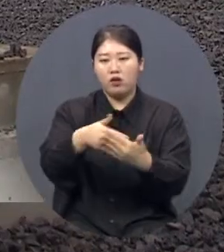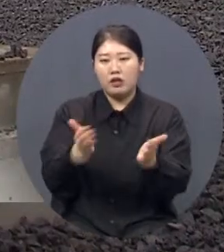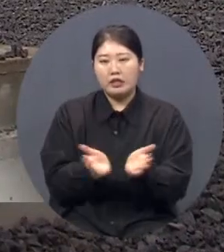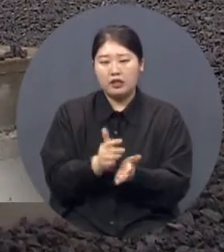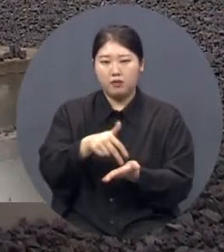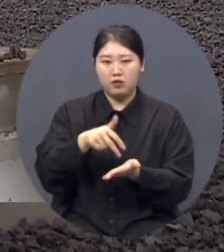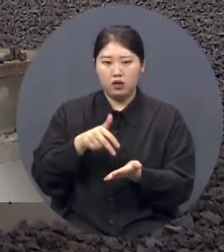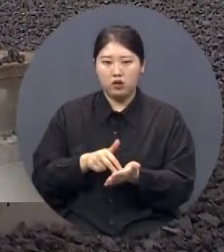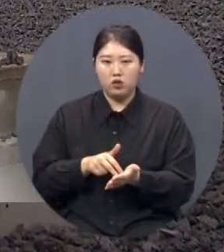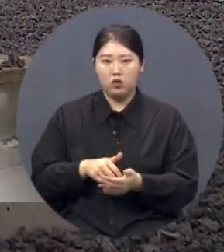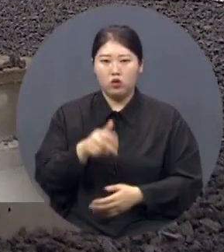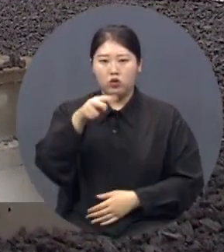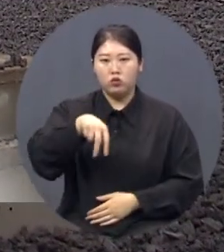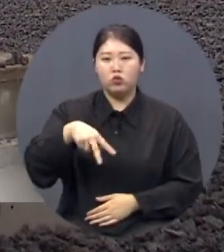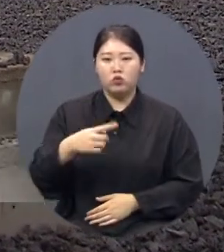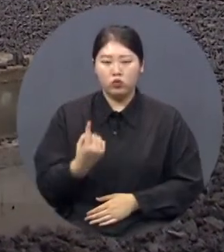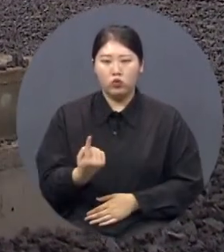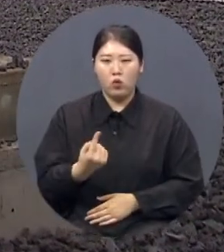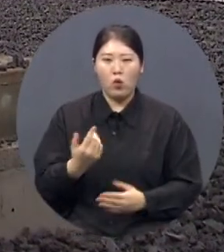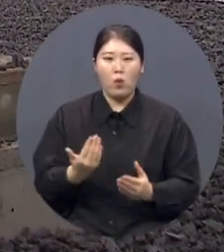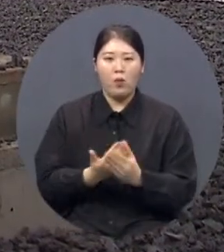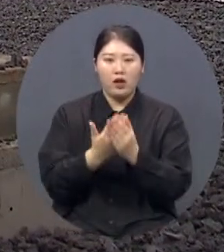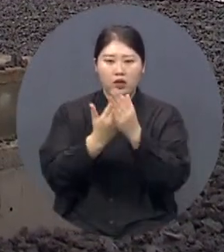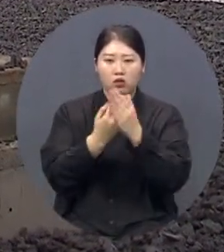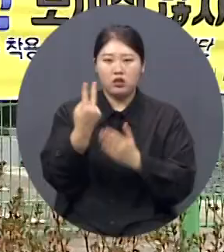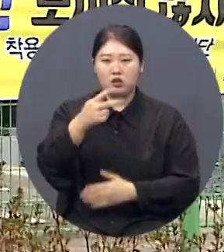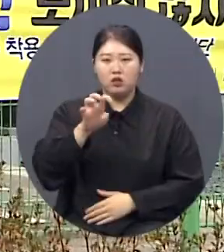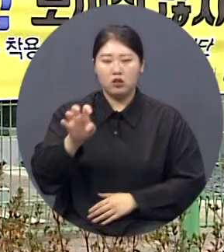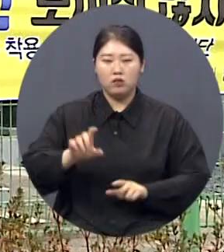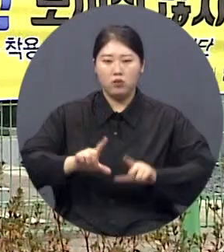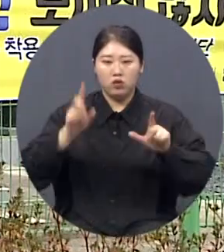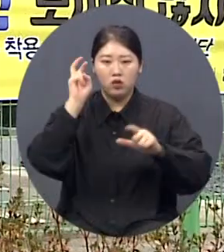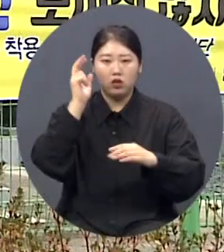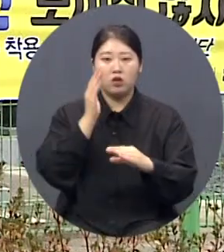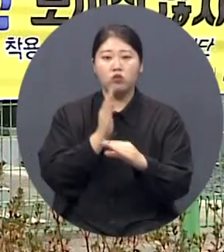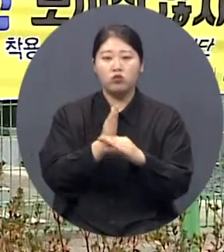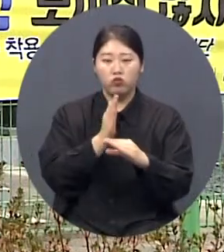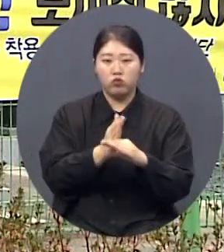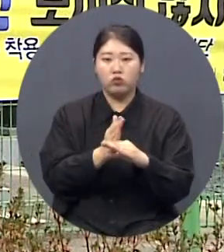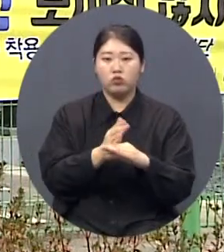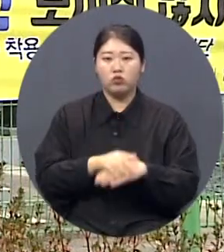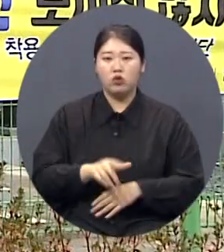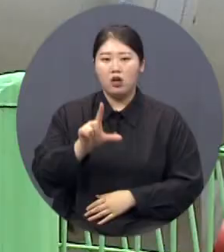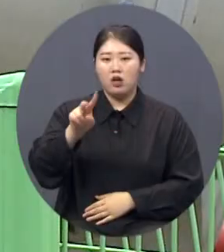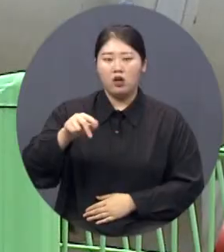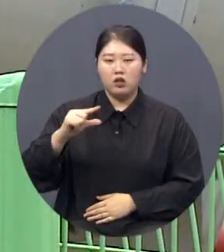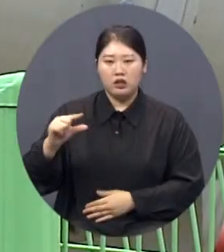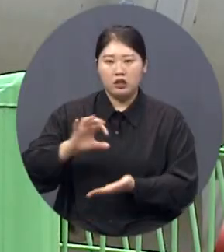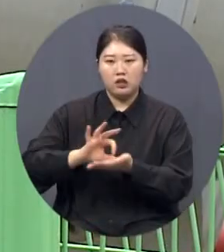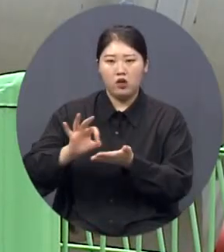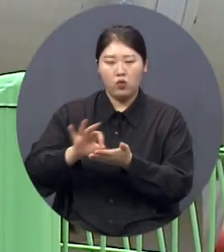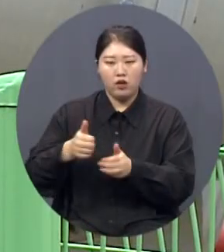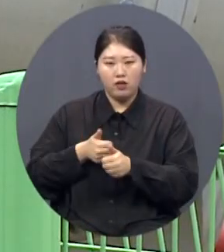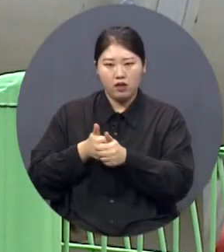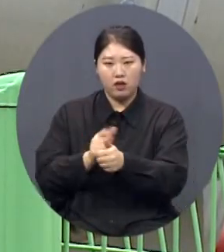수소 혼소발전 상용화 시점이 2040년으로 예상되는 상황에서 LNG 사용에